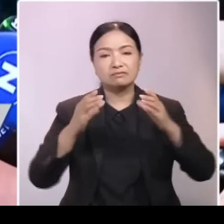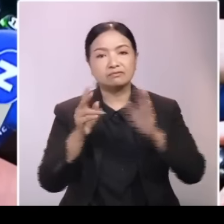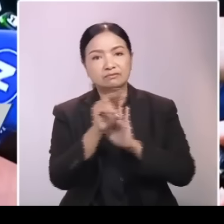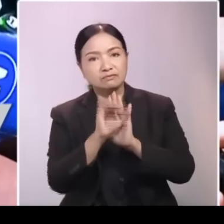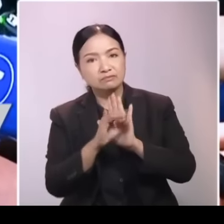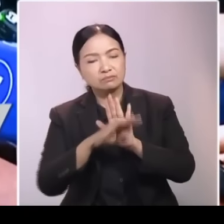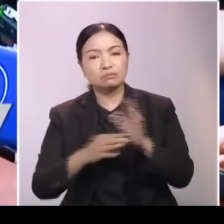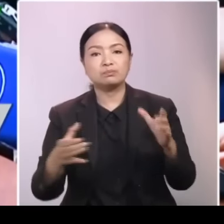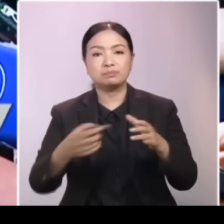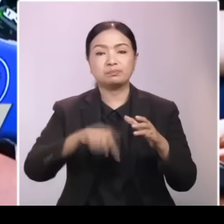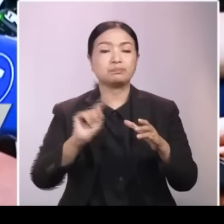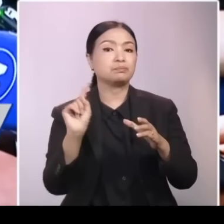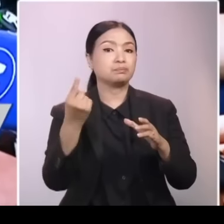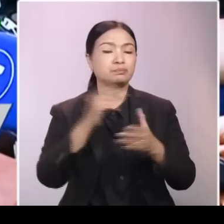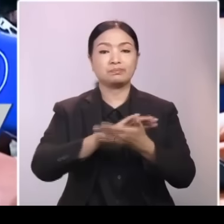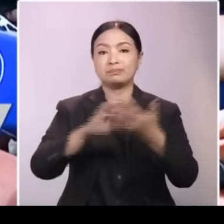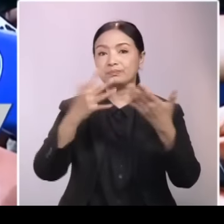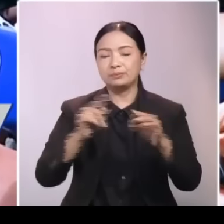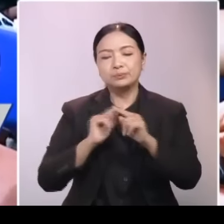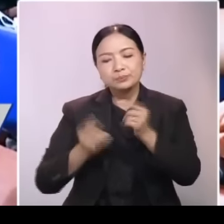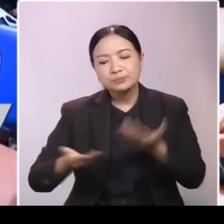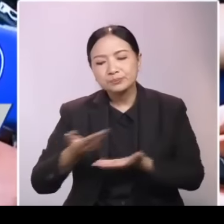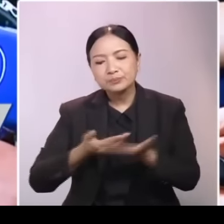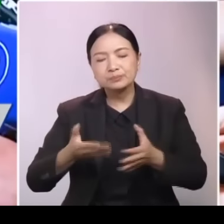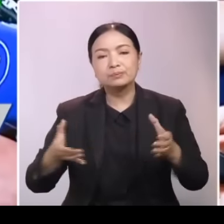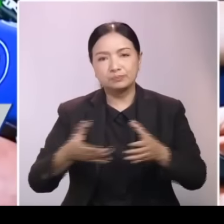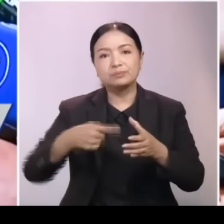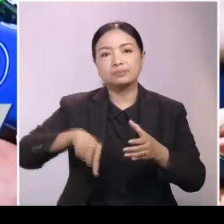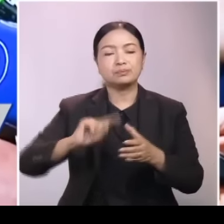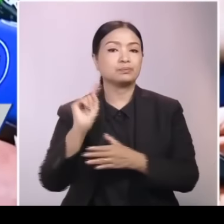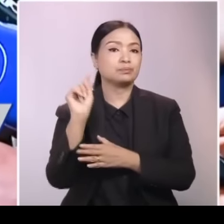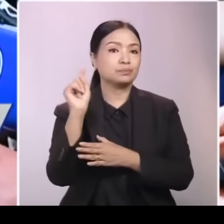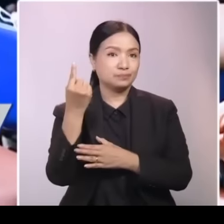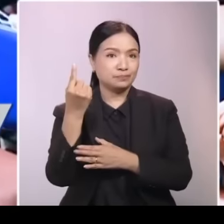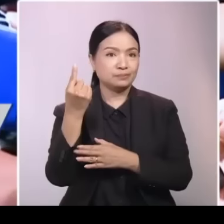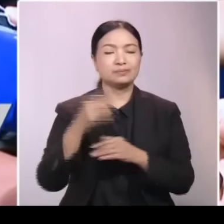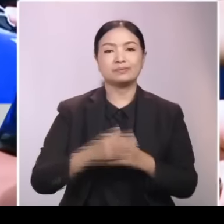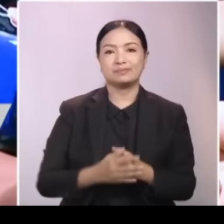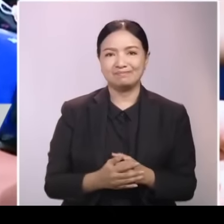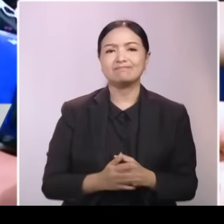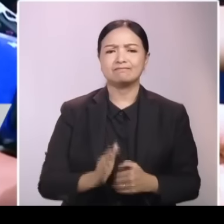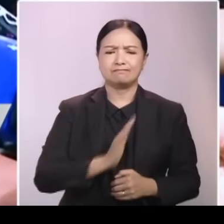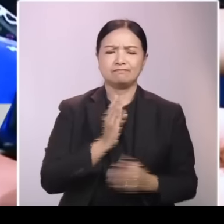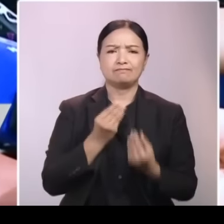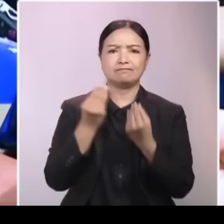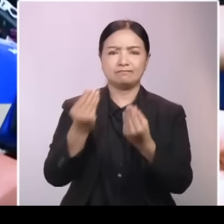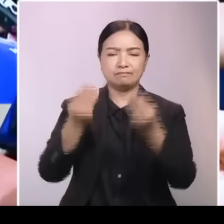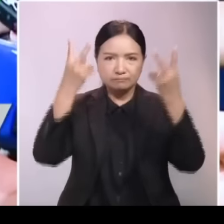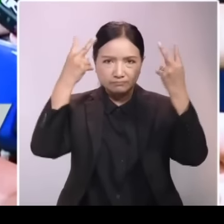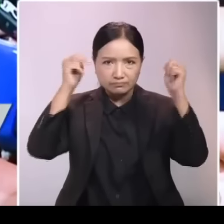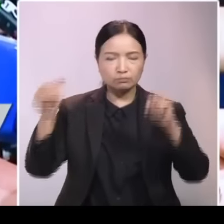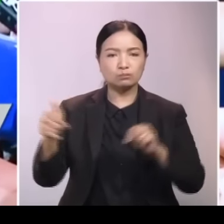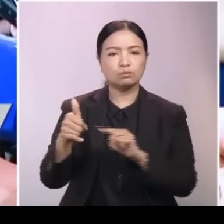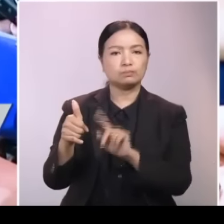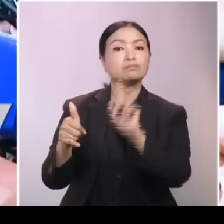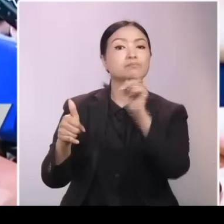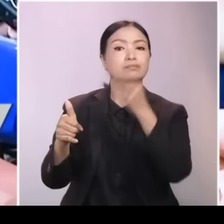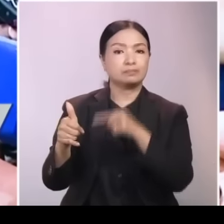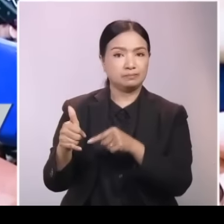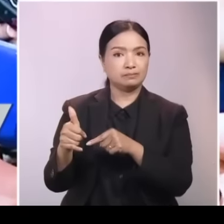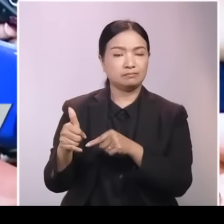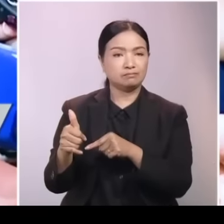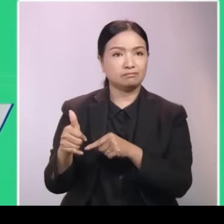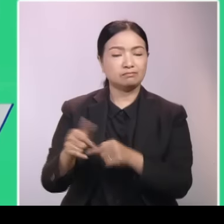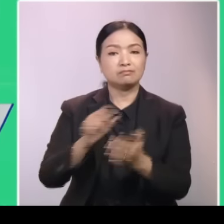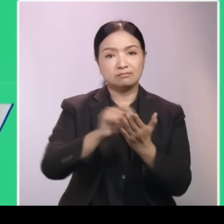ฐบาลใหม่เสร็จเรียบร้อยก็ต้องหารือกันในพรรครัฐบาลใหม่ละค่ะซึ่งก็ต้องให้เกียรตินายกรัฐมนตรีคนใหม่นะคะว่าสุดท้ายแล้วเนี่ย